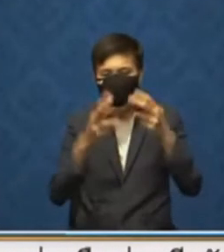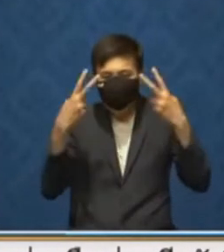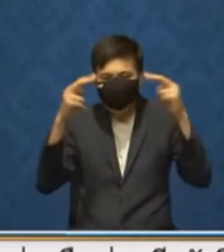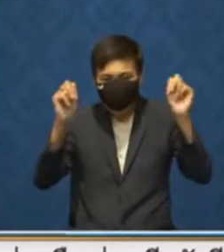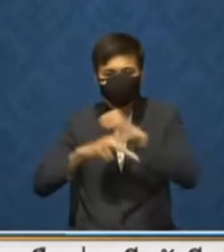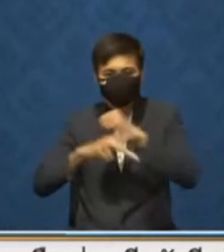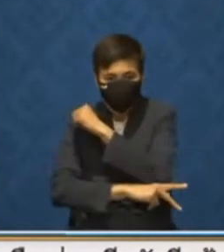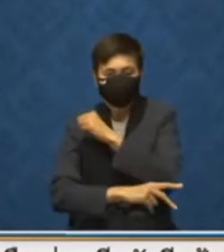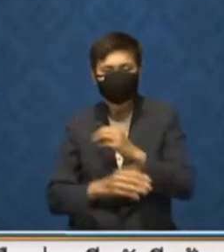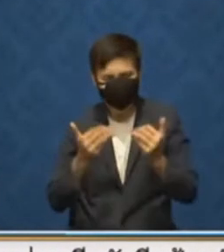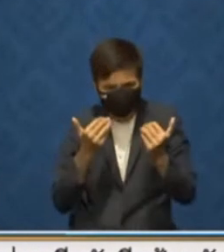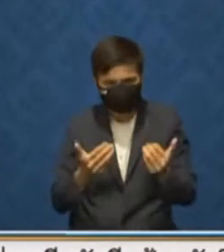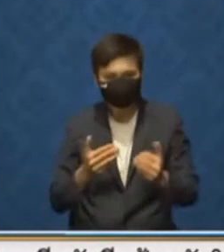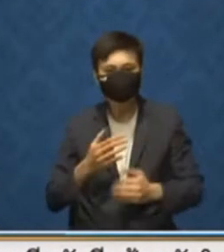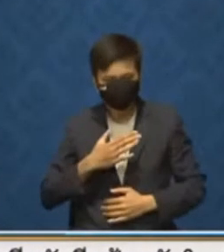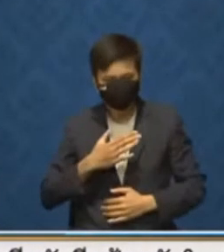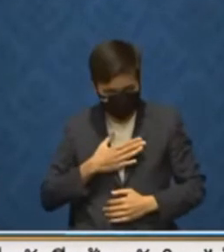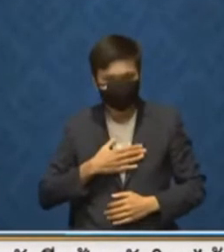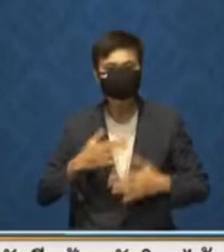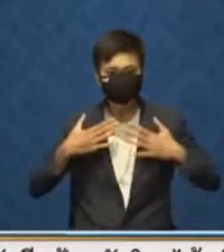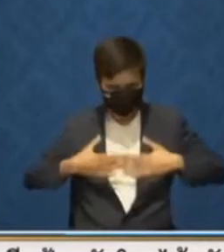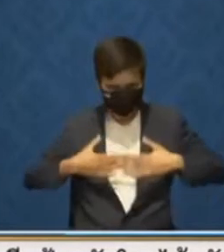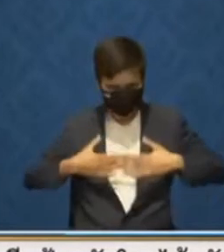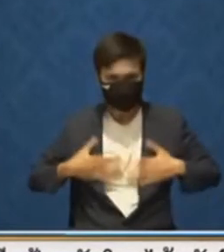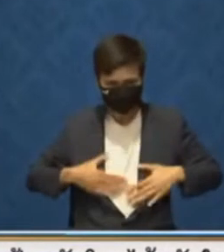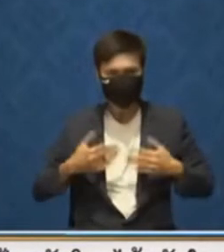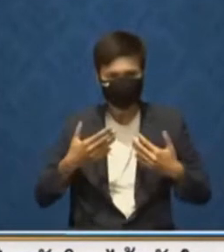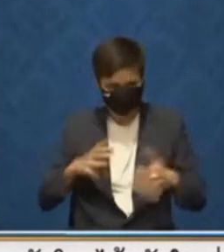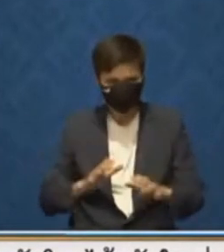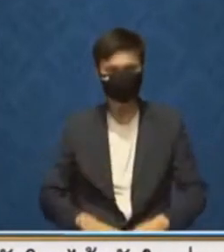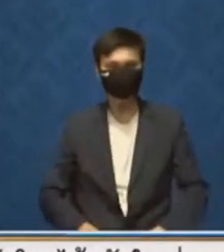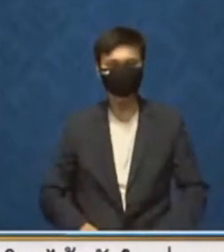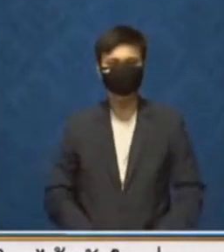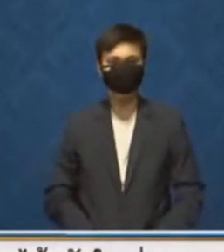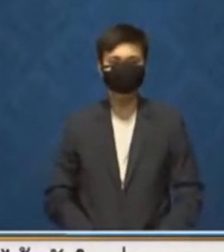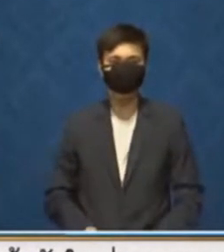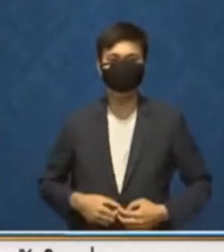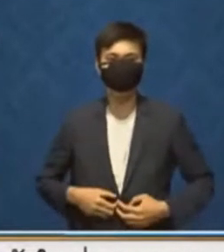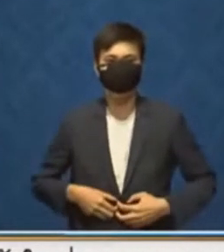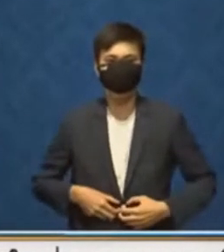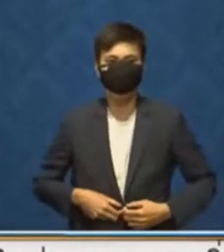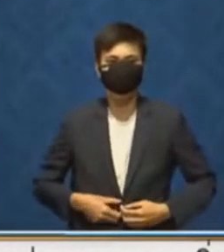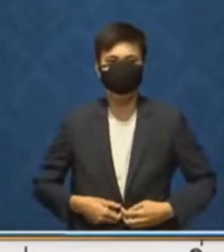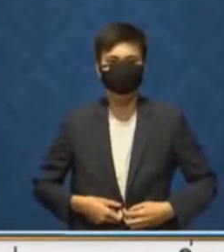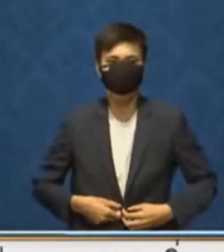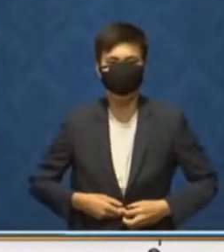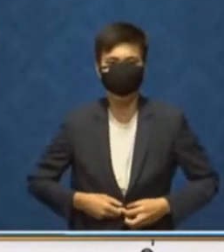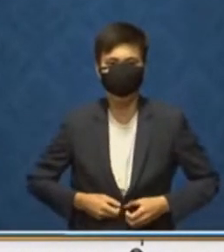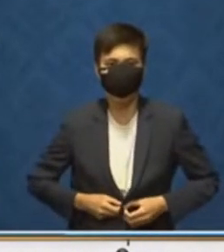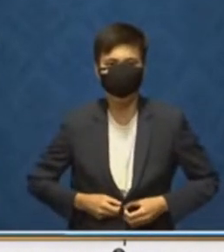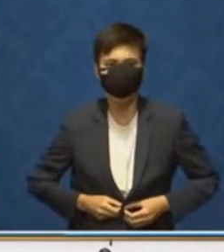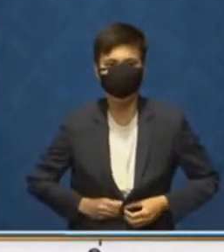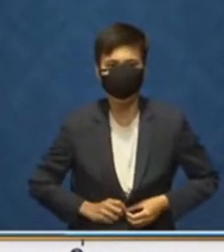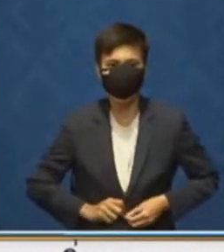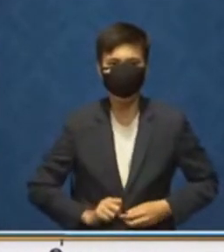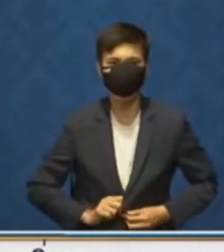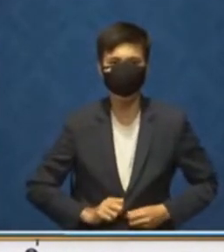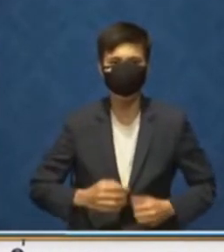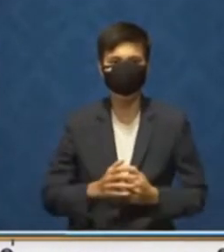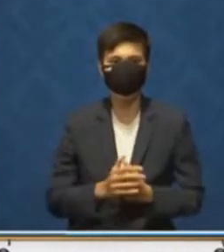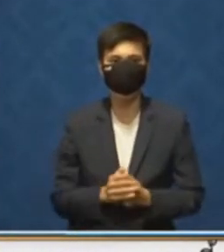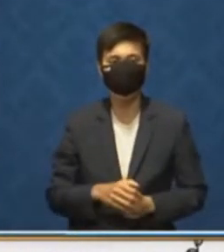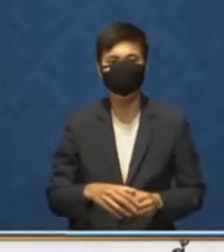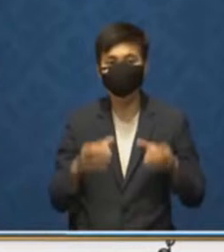ดีที่สุดแล้วก็เลยครับเนี่ยใช้วงการโอนจรแกล้งบ่อยหน้า